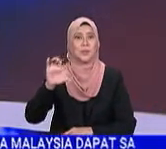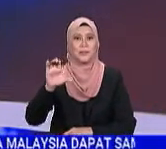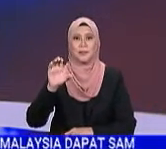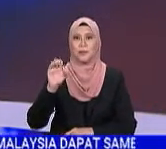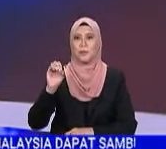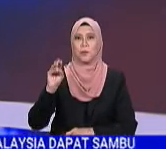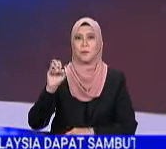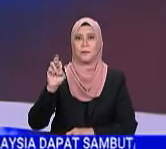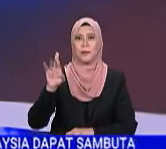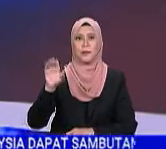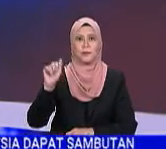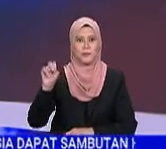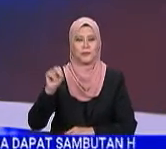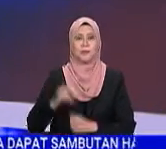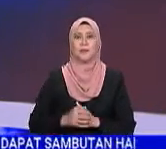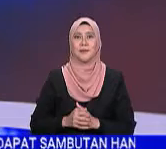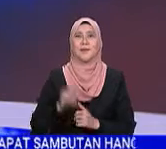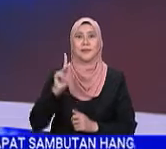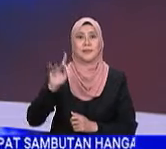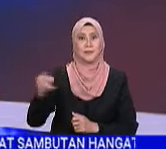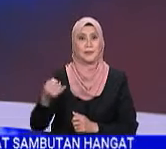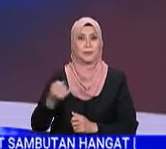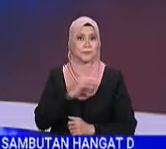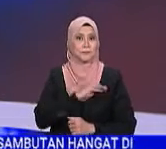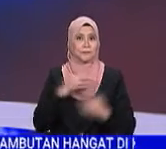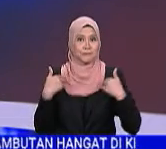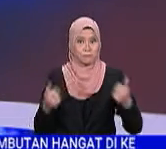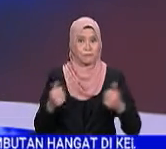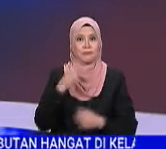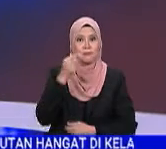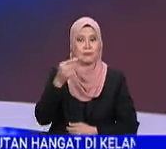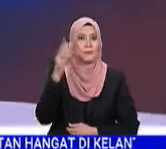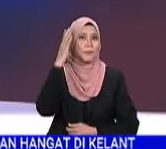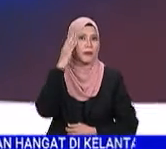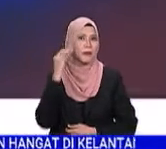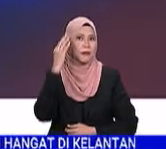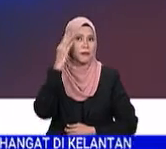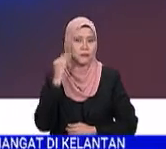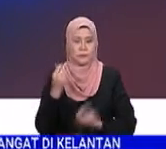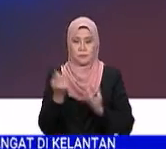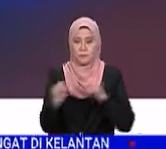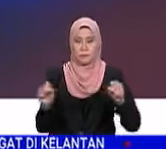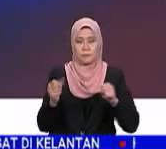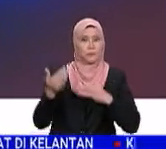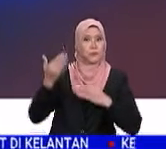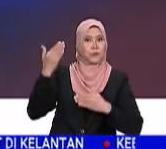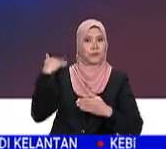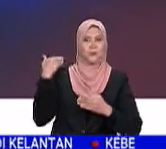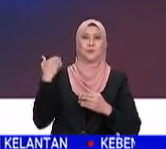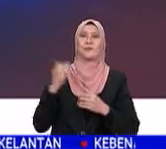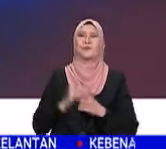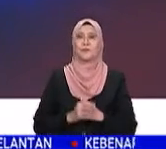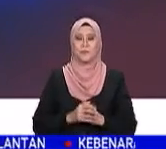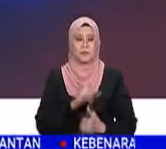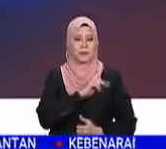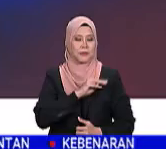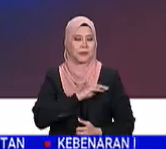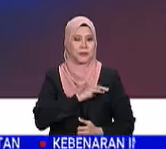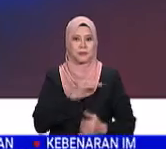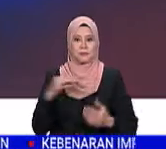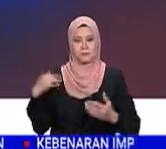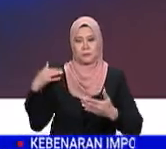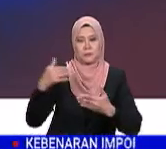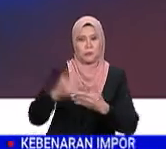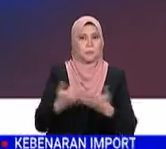Omicron. Menurut Menteri Kesihatan Khairi Jamaluddin, ia turut mengambil kira pengalaman dan langkah sedia ada yang telah dilaksana kementerian